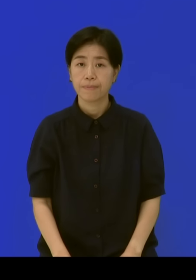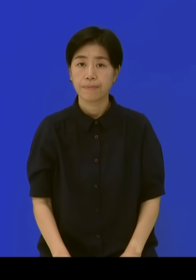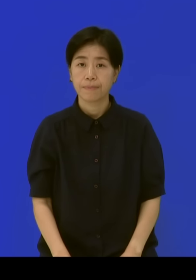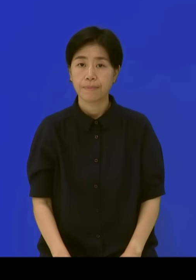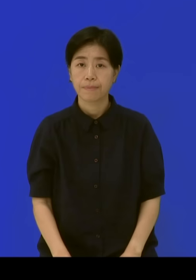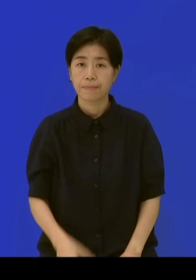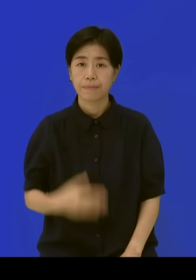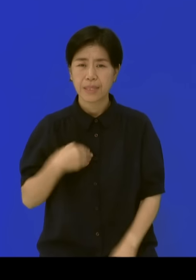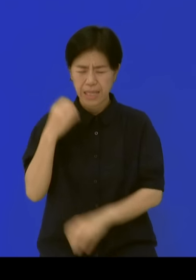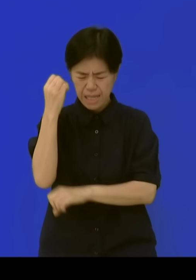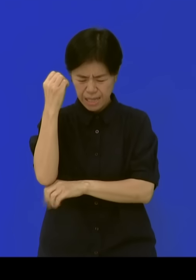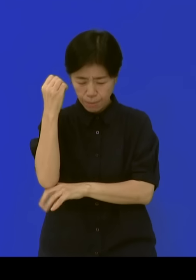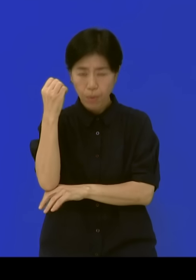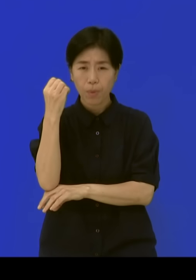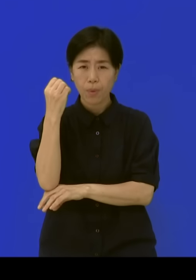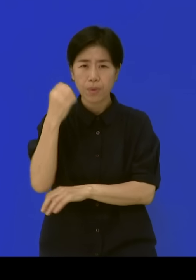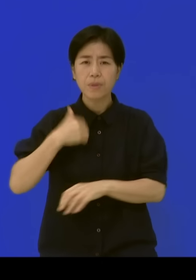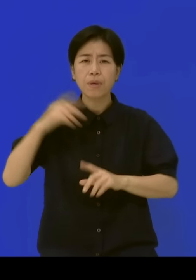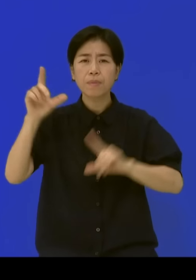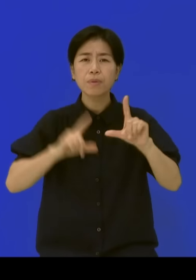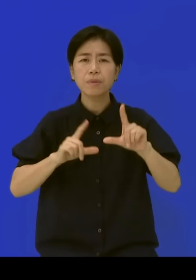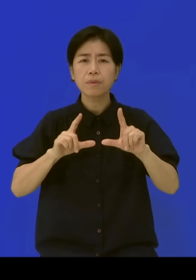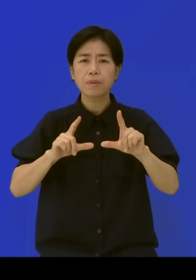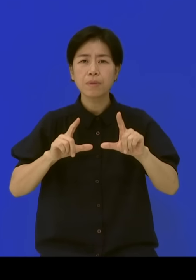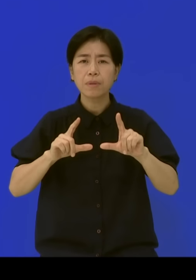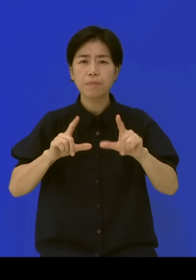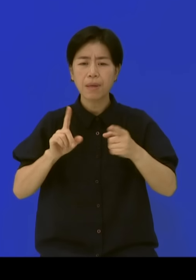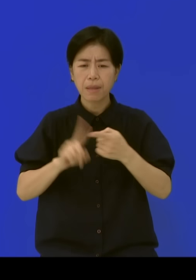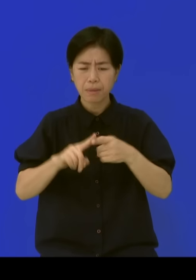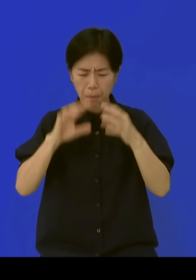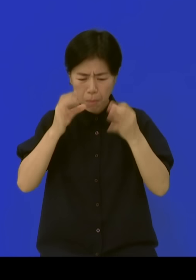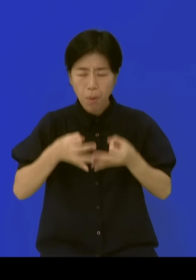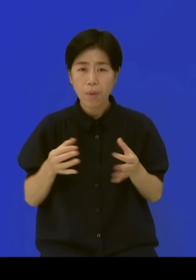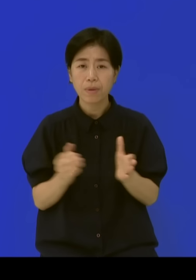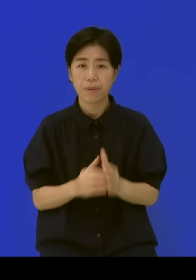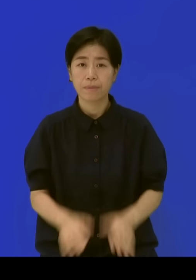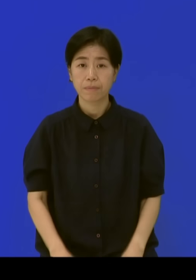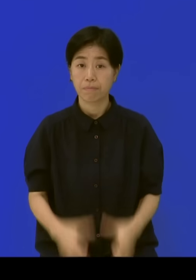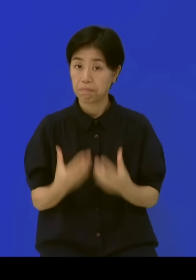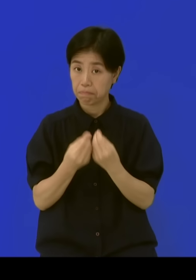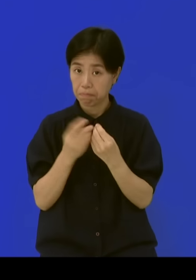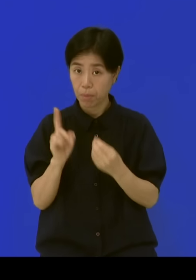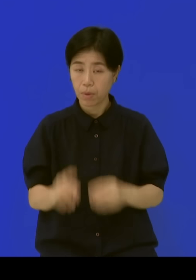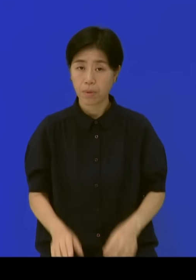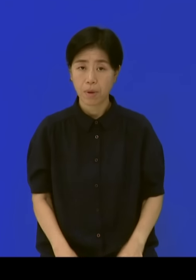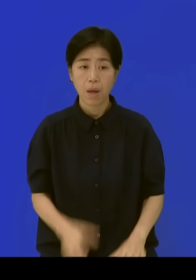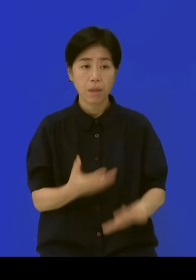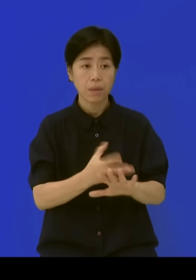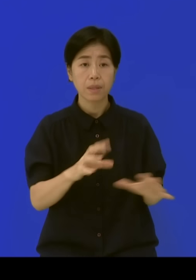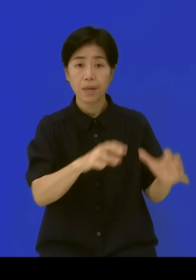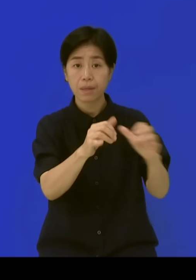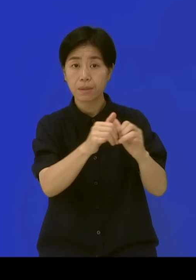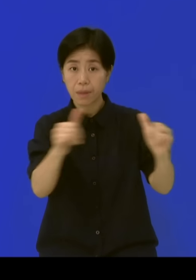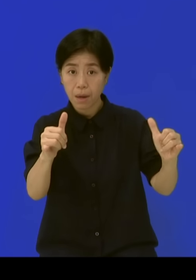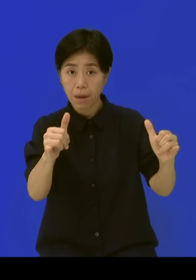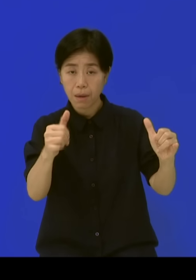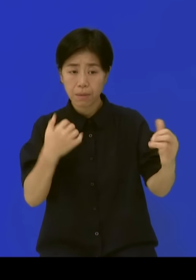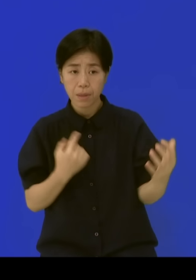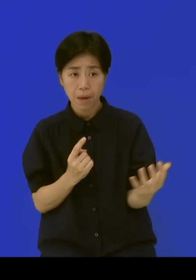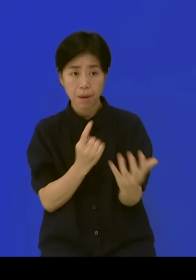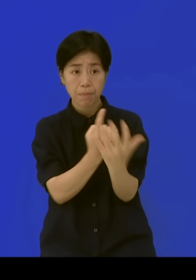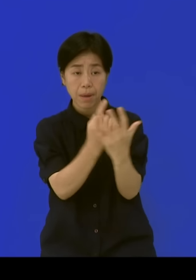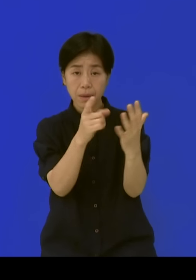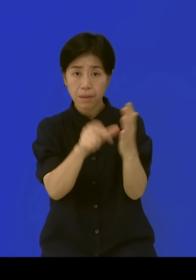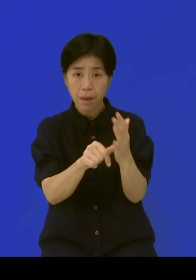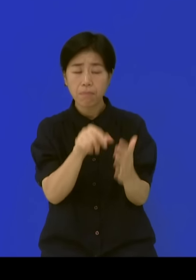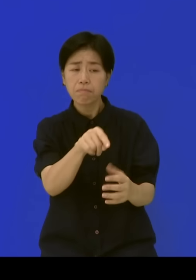제 바닥을 좀 보는 거죠. 예를 들면 언어와 문화가 다른 데서 온 환자들을 예. 이해하고 돌보고